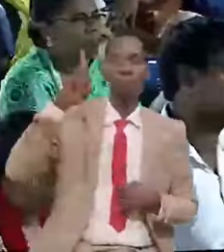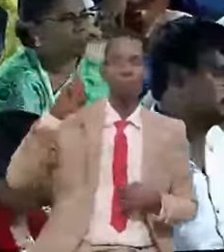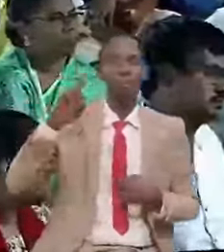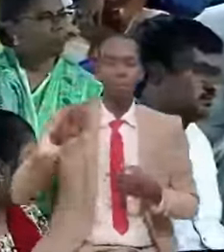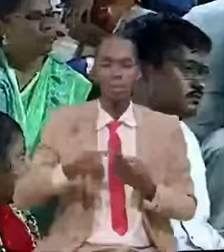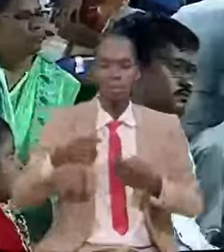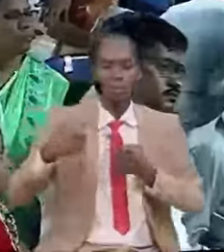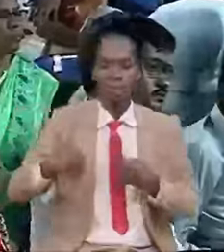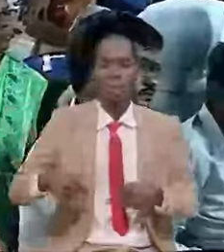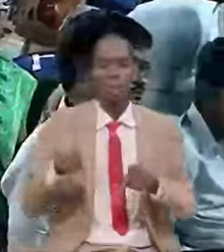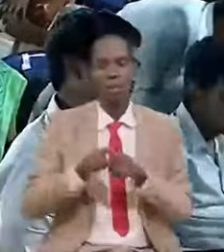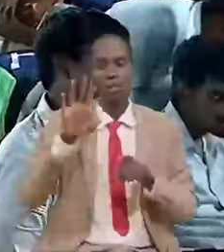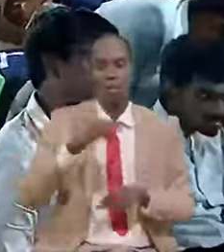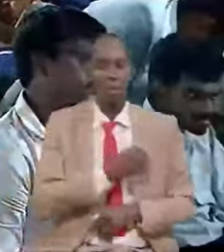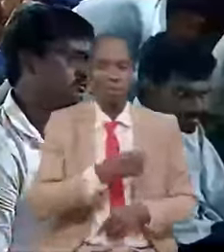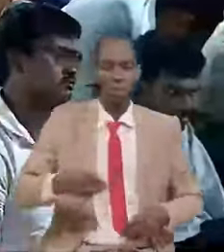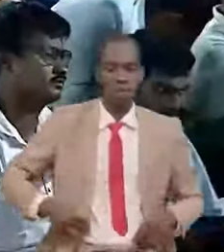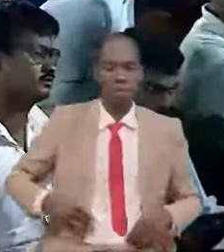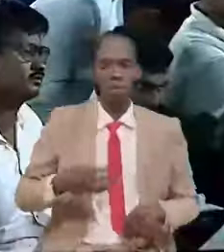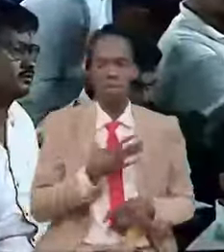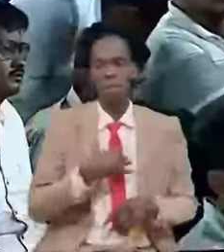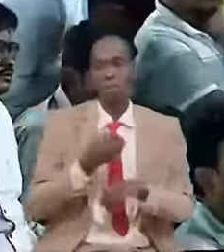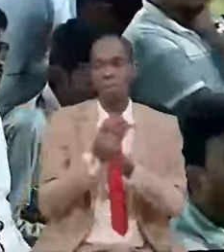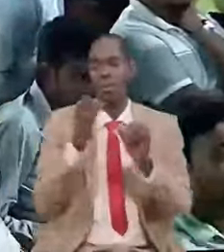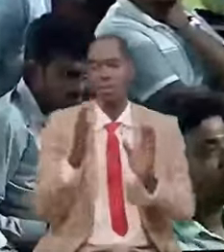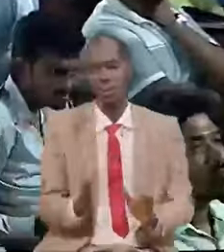et quand tu le reçois comme le Messie, le Sauveur,